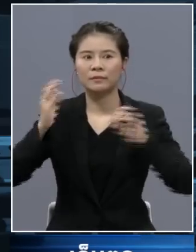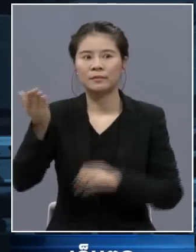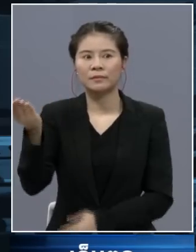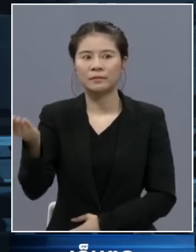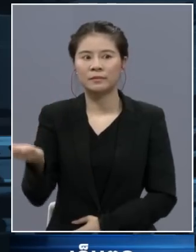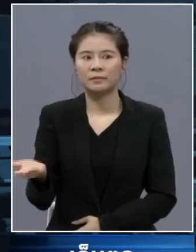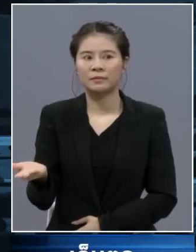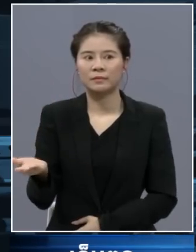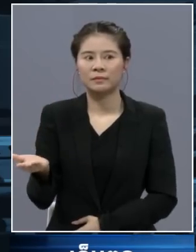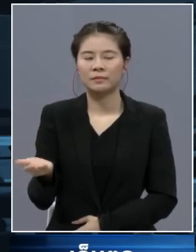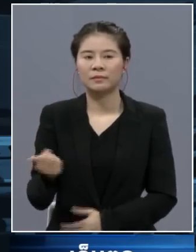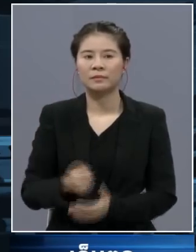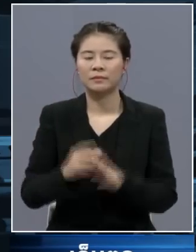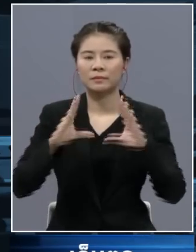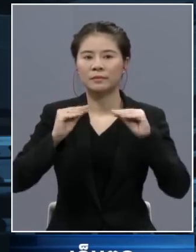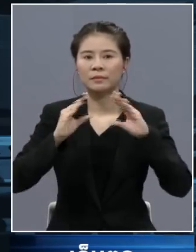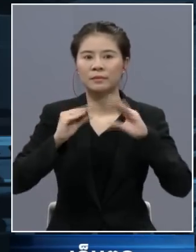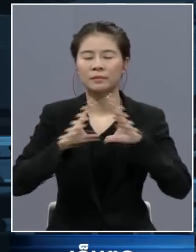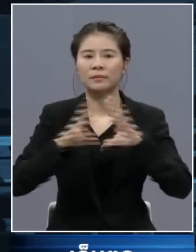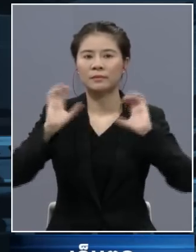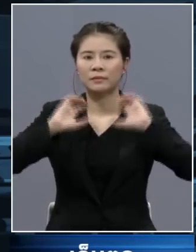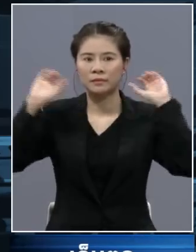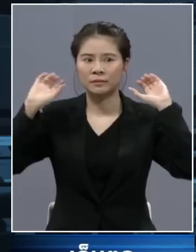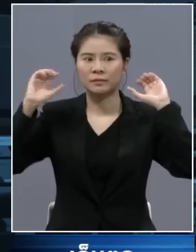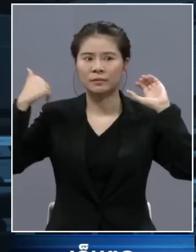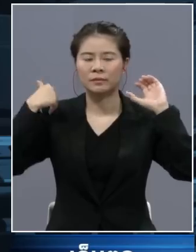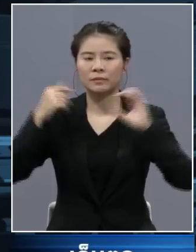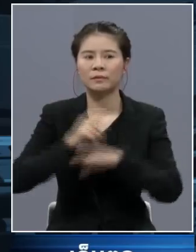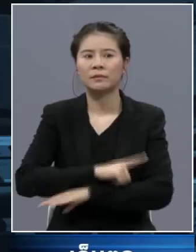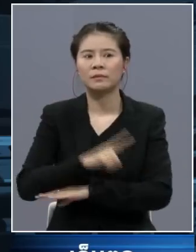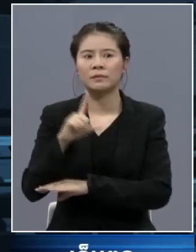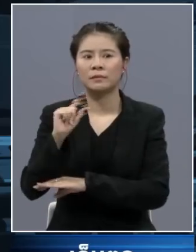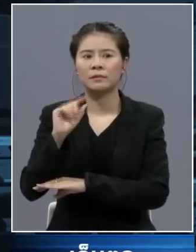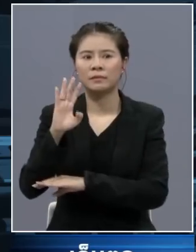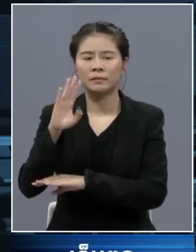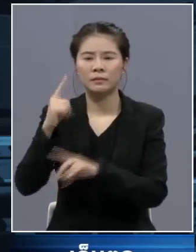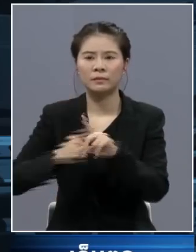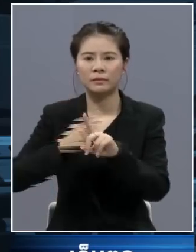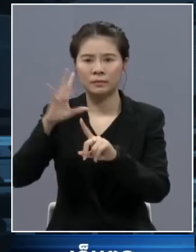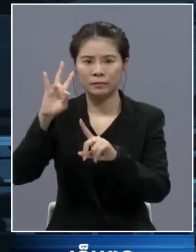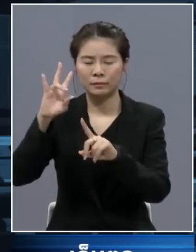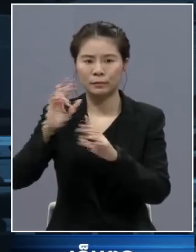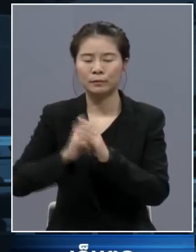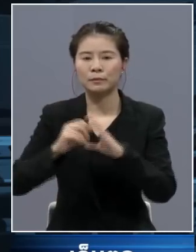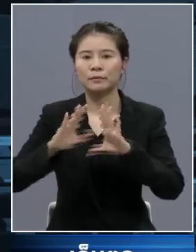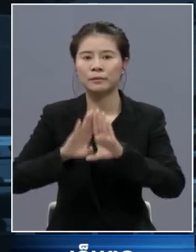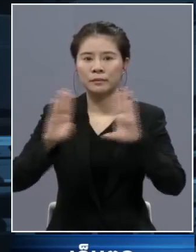ะมีการเปิดประชุมรัฐสภาที่เป็นรัฐพิธีวันที่24กรกฎาคมแล้ววันรุ่งขึ้นก็จะต้องเลือกประธ